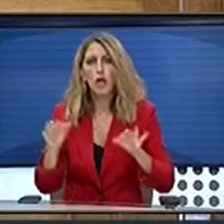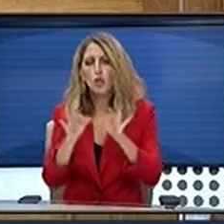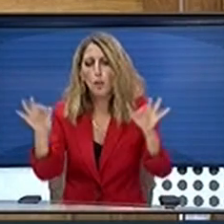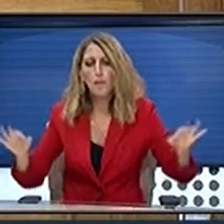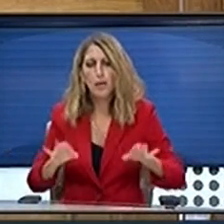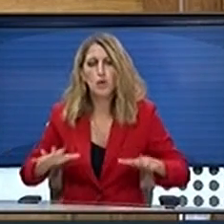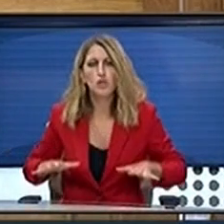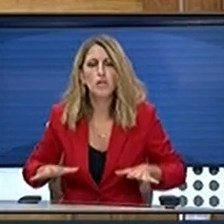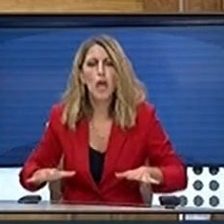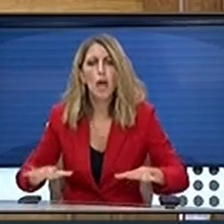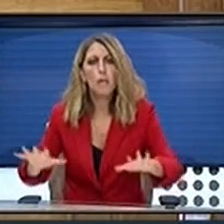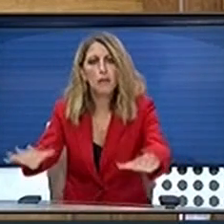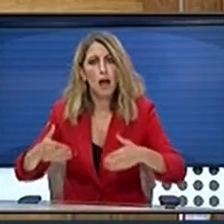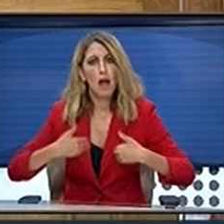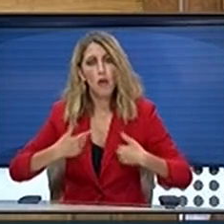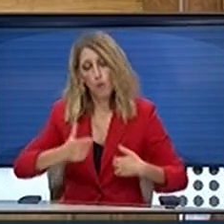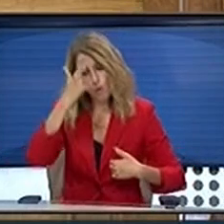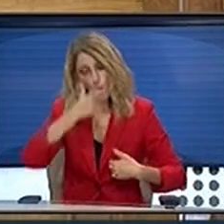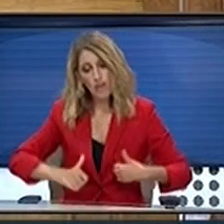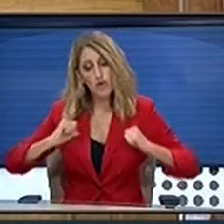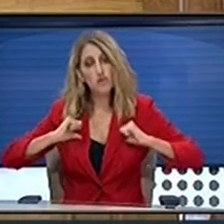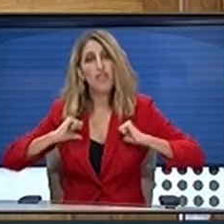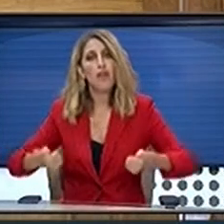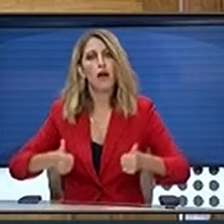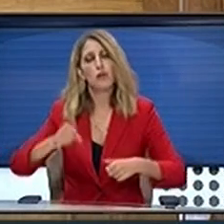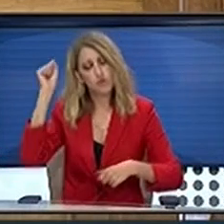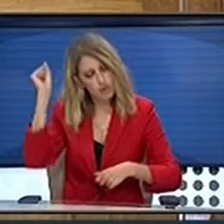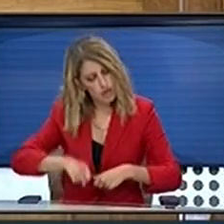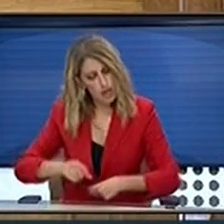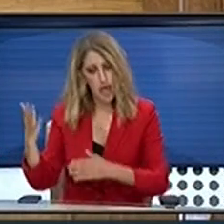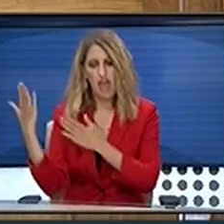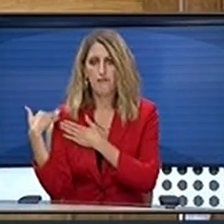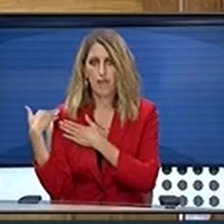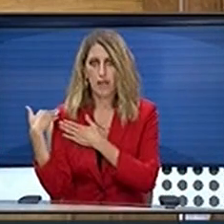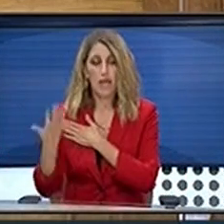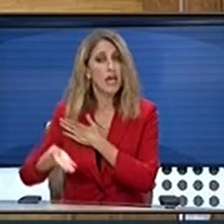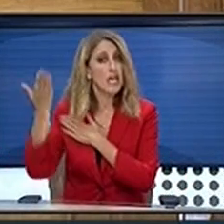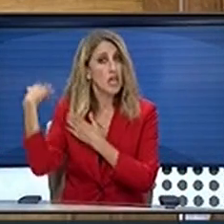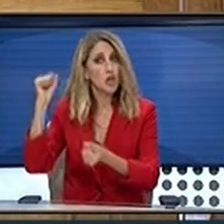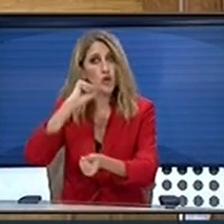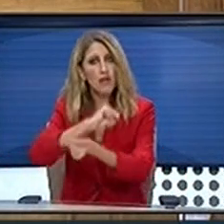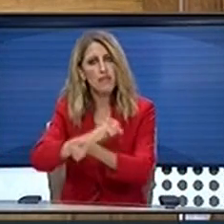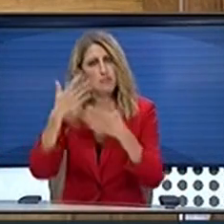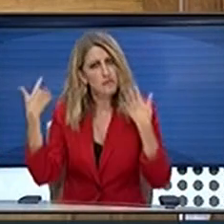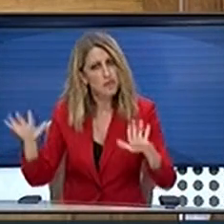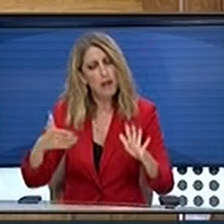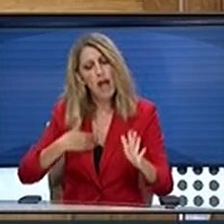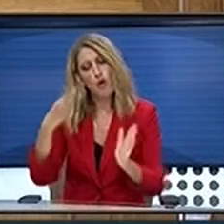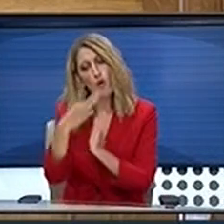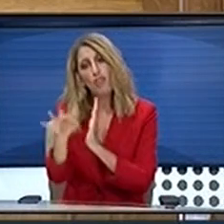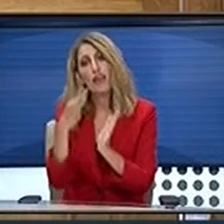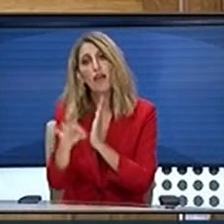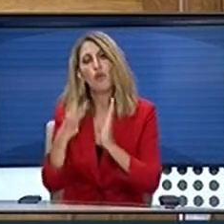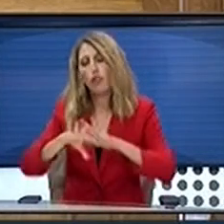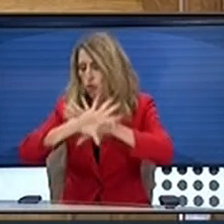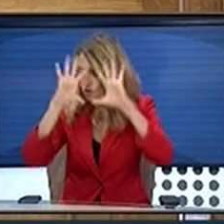θάρρος την ευθύνη, δεσμεύτηκα όμως ότι θα διορθώσουμε τα κακοσκήμενα. Και σήμερα δεν υπάρχει καμία αμφιβολία ότι ο